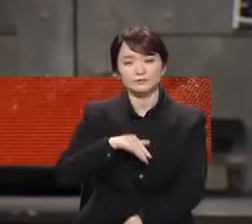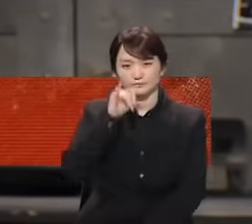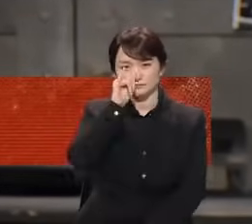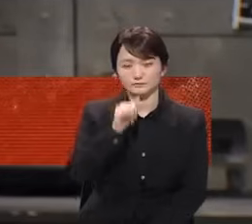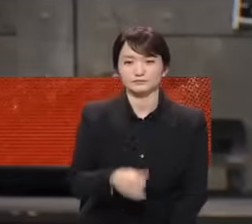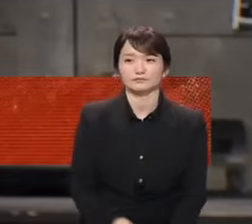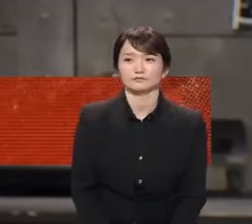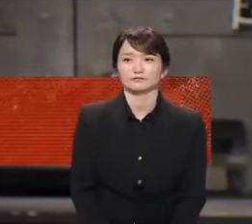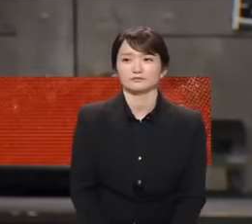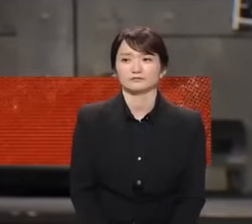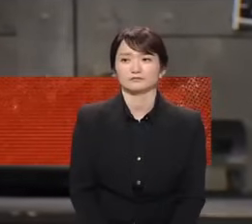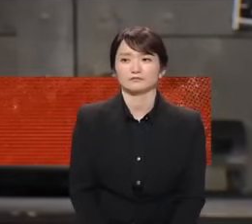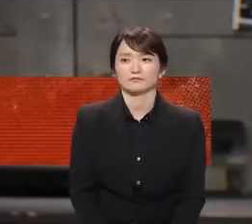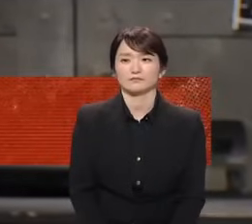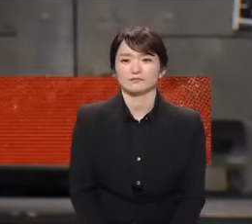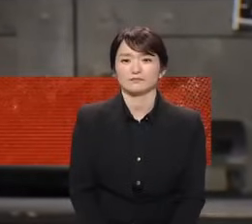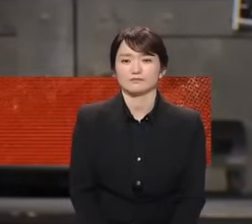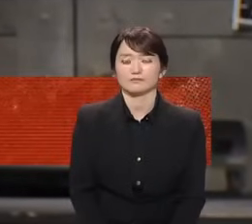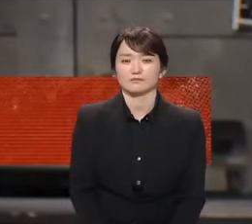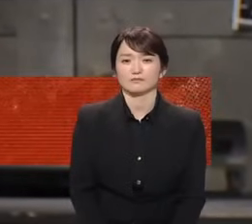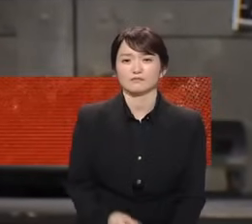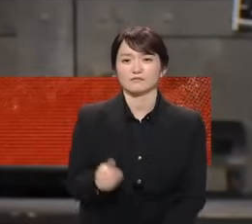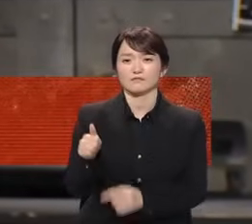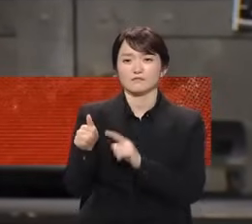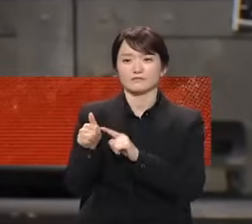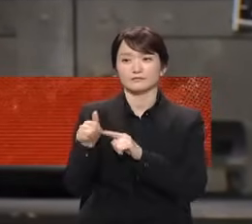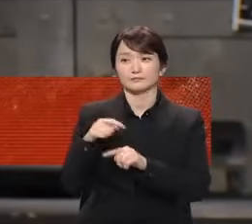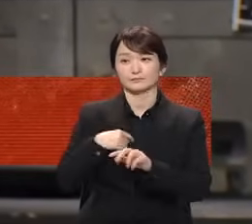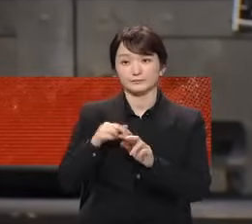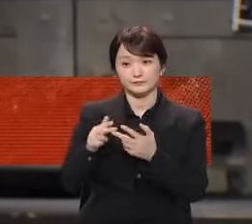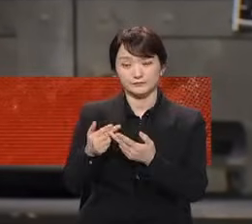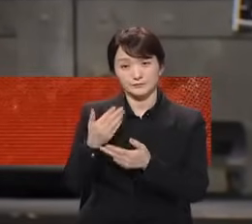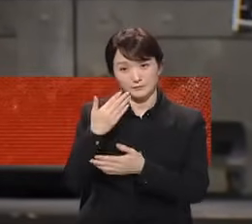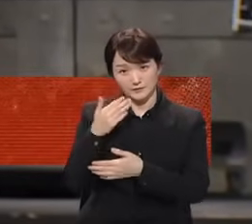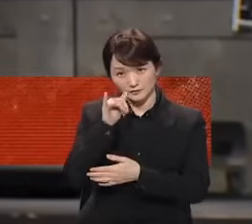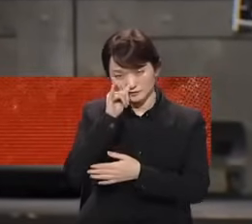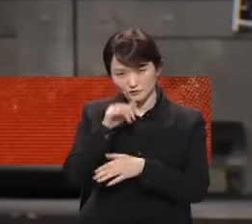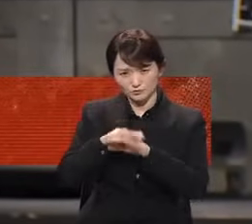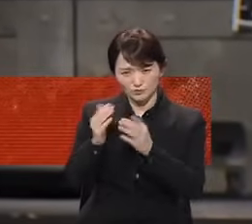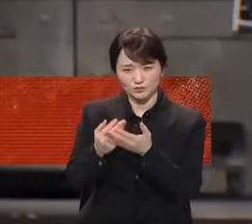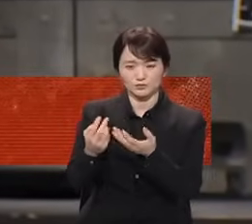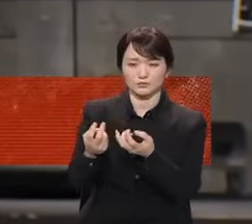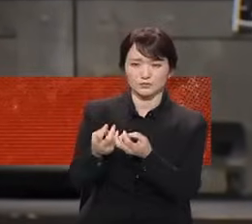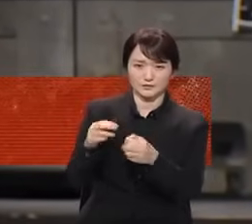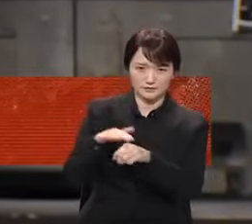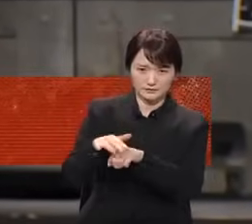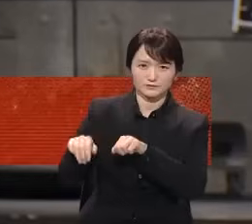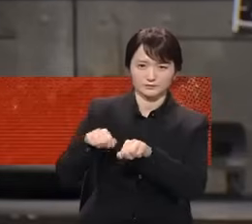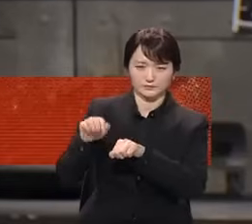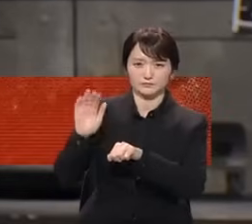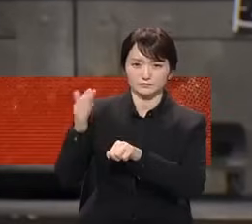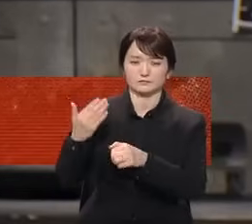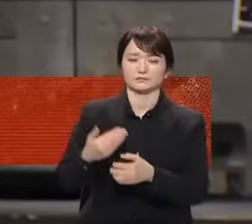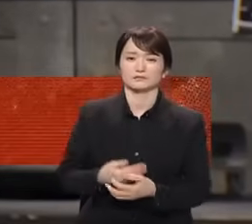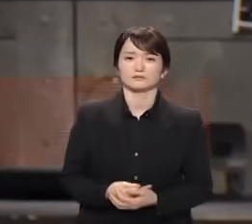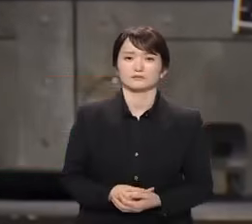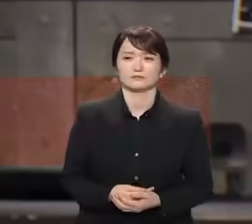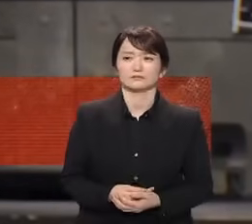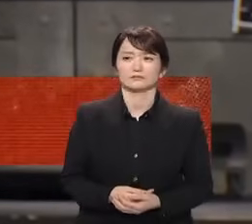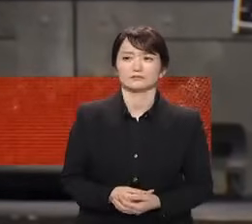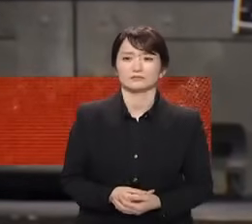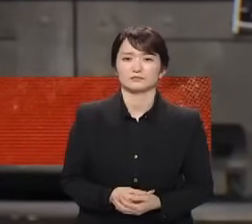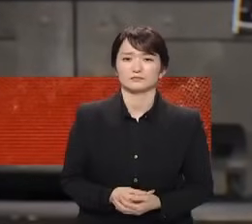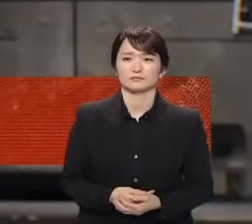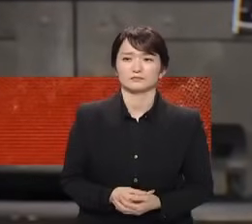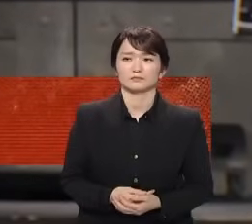있는 상황 아니겠습니까? 일단 제보자분은 본인이 할 수 있는 모든 어떤 조치를 다 취하겠다라고 했고 그리고 이걸